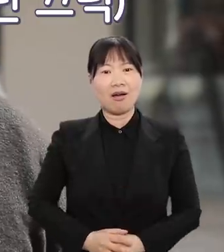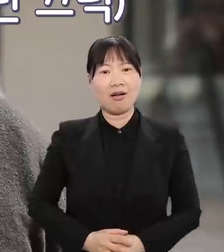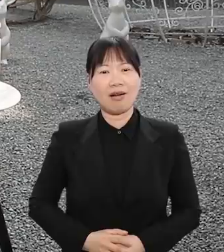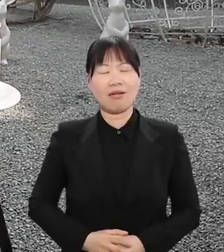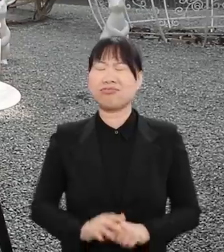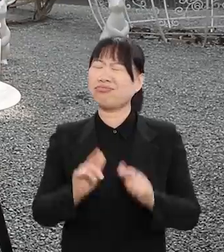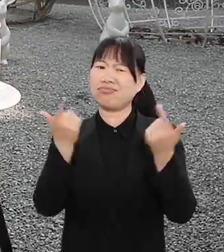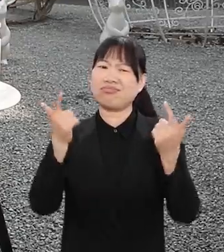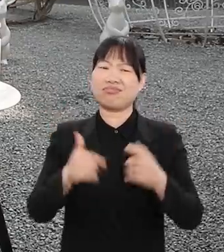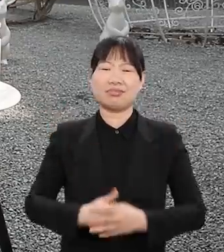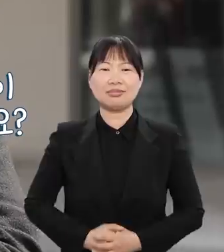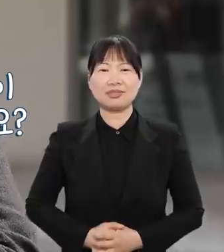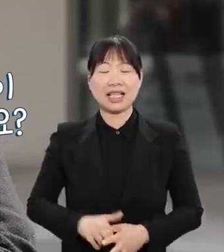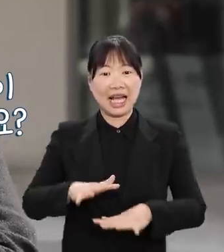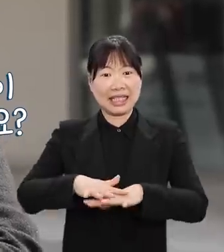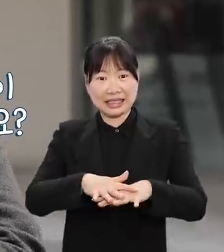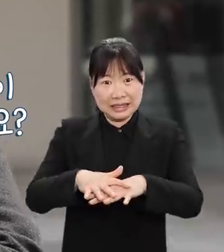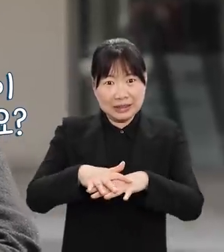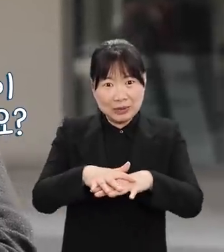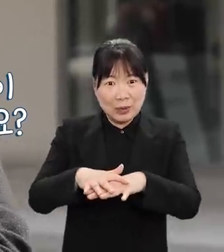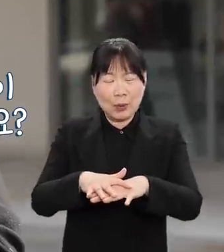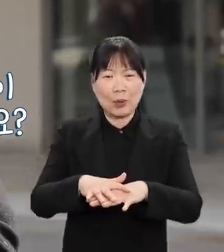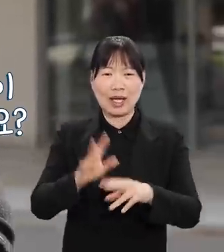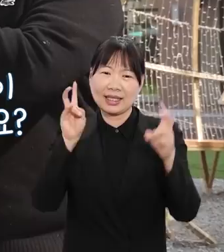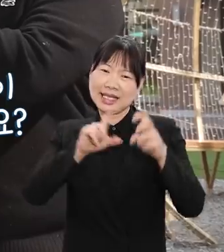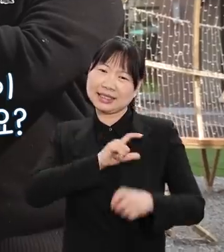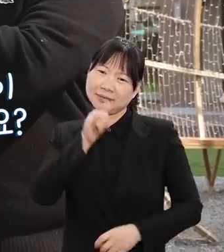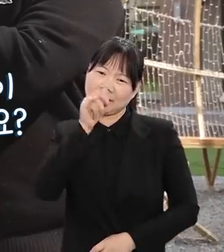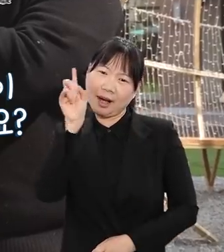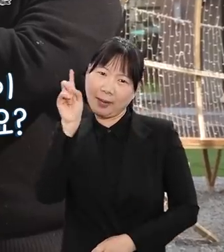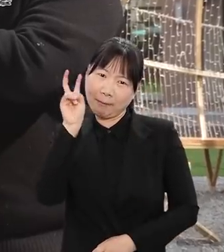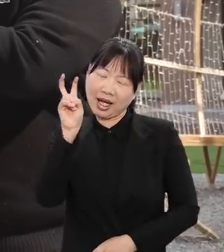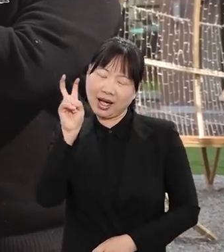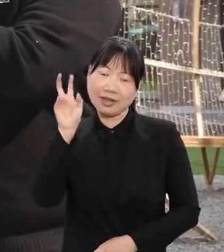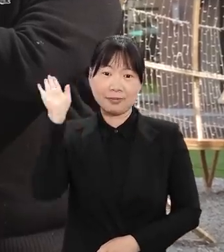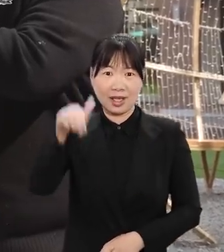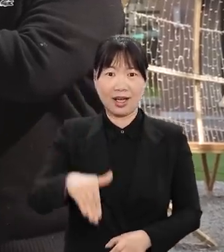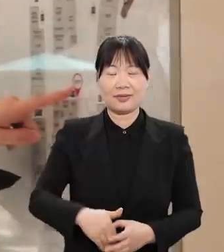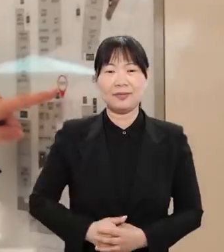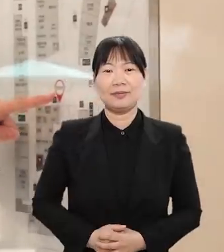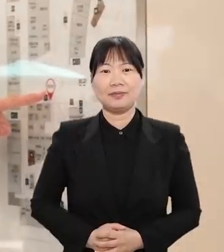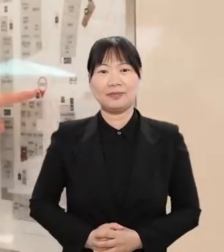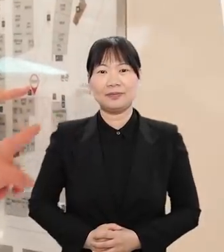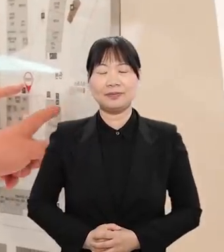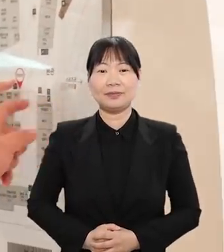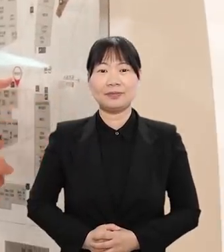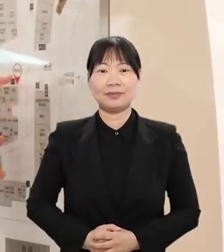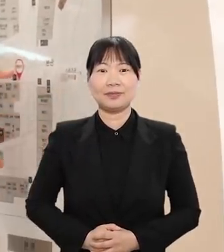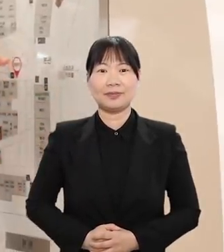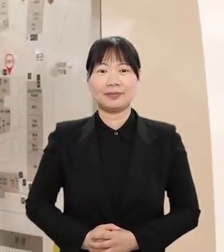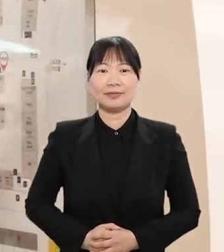오. 아니래. 지도에 이게 브랜드 이름이 있지 않을까요? 좋아요, 지도 보러 갈까?